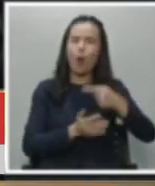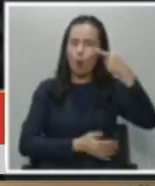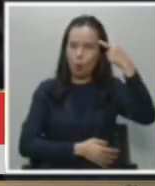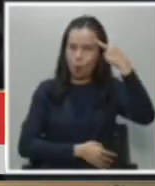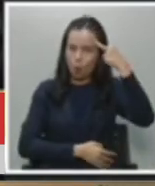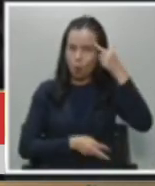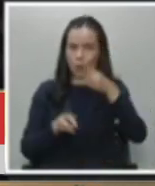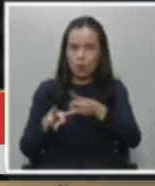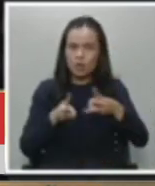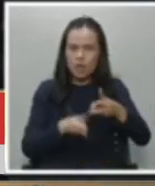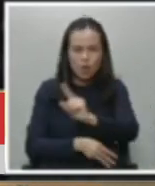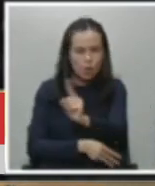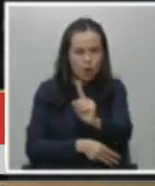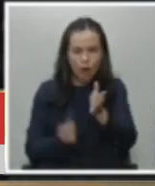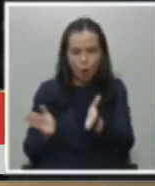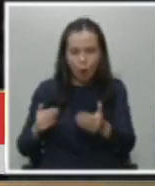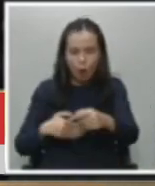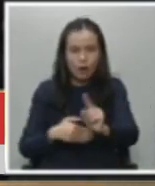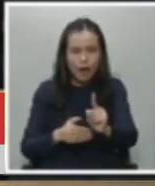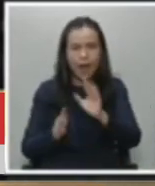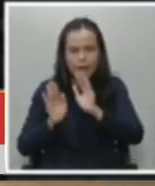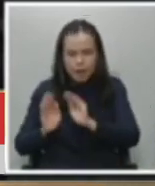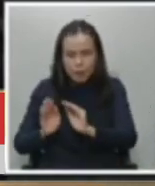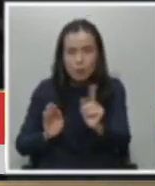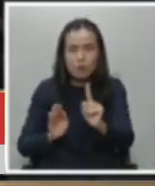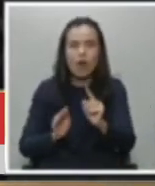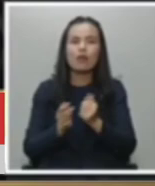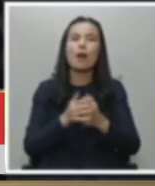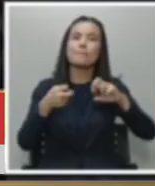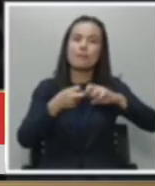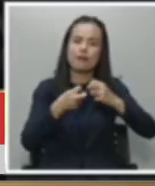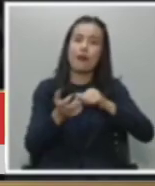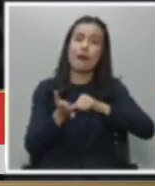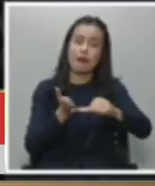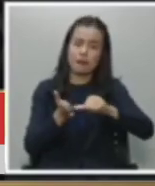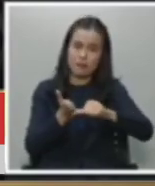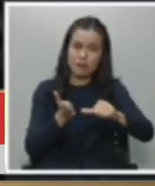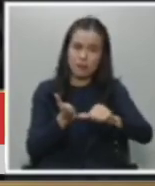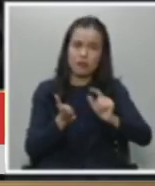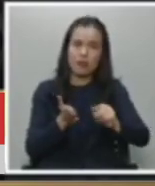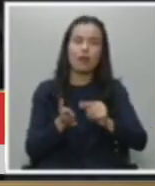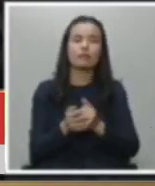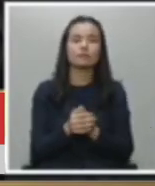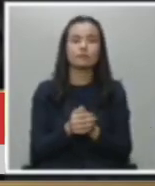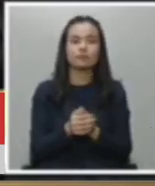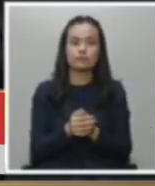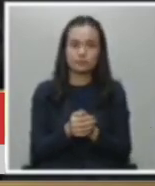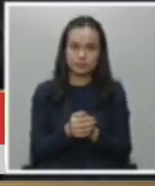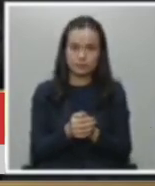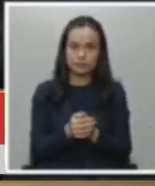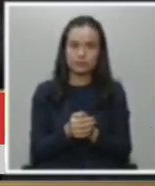าสิ่งต่างๆอยู่ที่ไหนอย่างไรนะทำให้การแก้ไขสถานการณ์นั้นค่อนข้างที่จะ